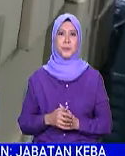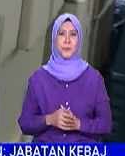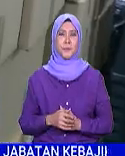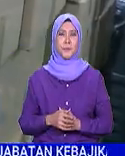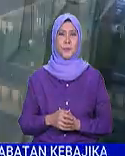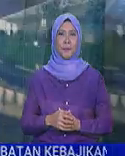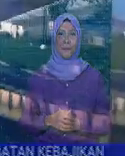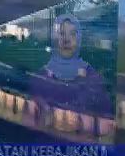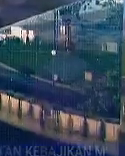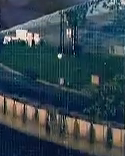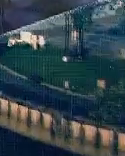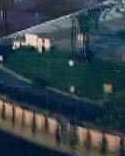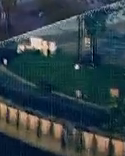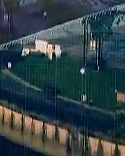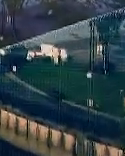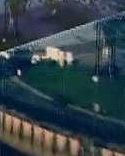Hi Ho